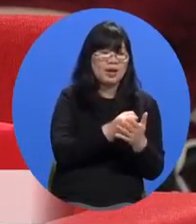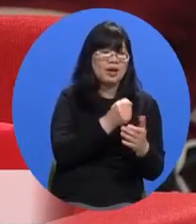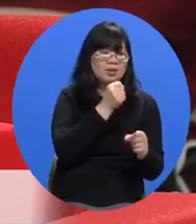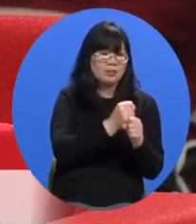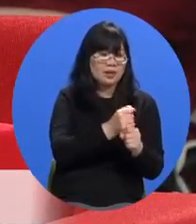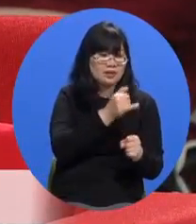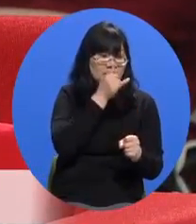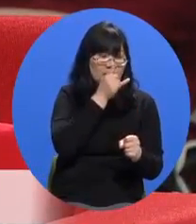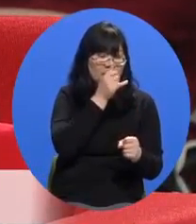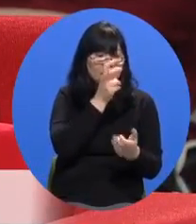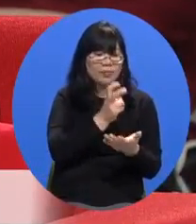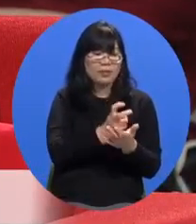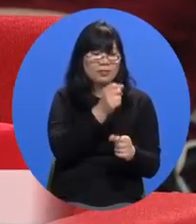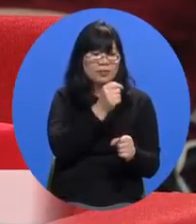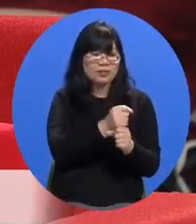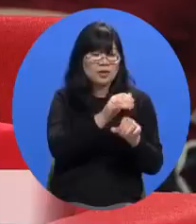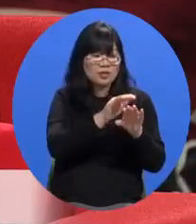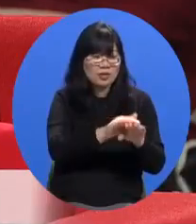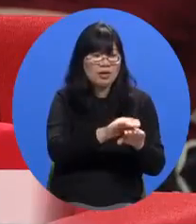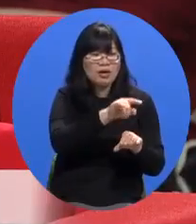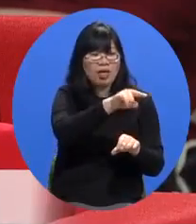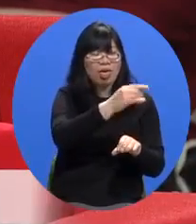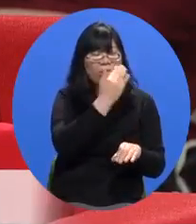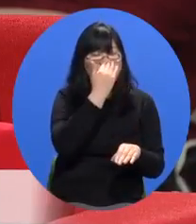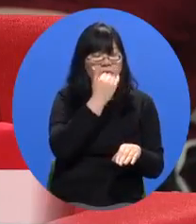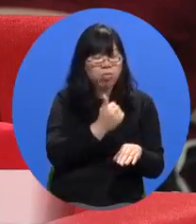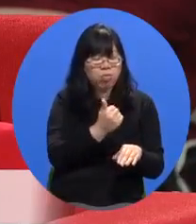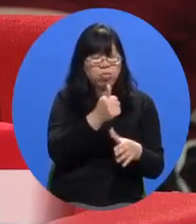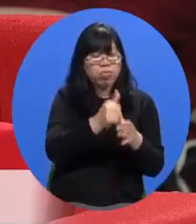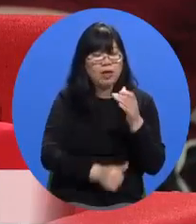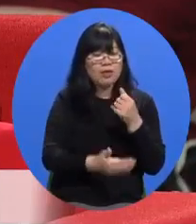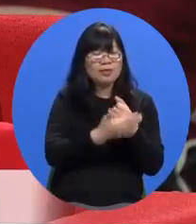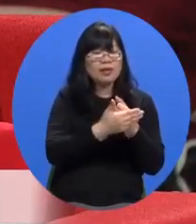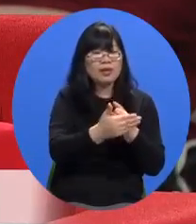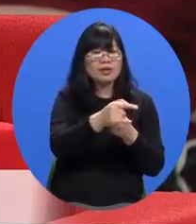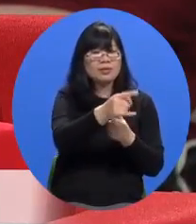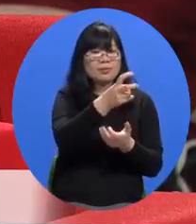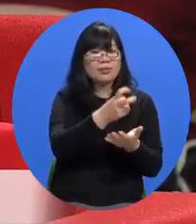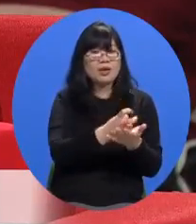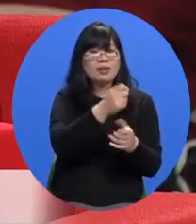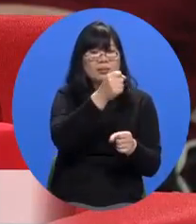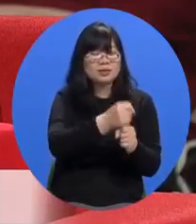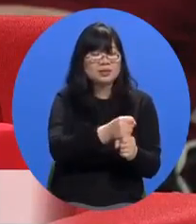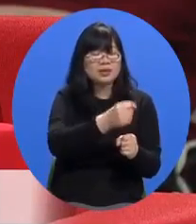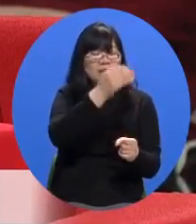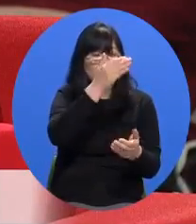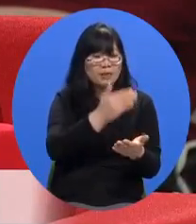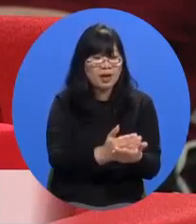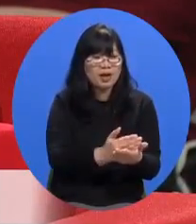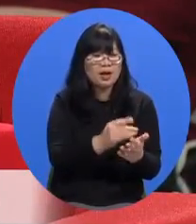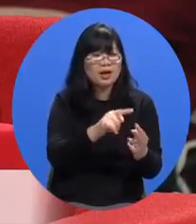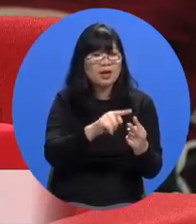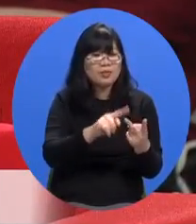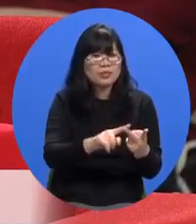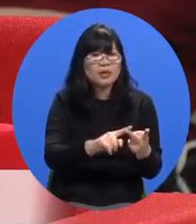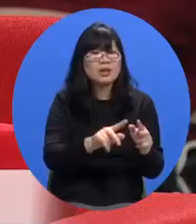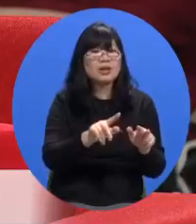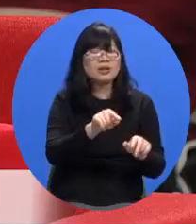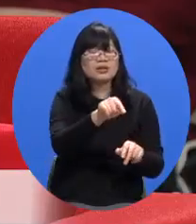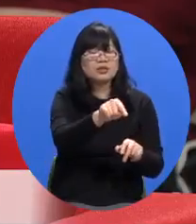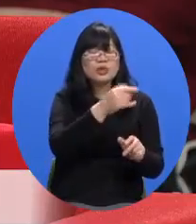뭐든지 법으로 만들어 놓으면 그게 매너리즘에 다 빠지게 됩니다. 네. 그래서 이걸 법으로 만드느냐 안 만드느냐 저는